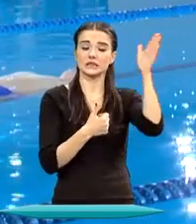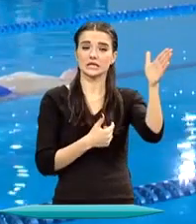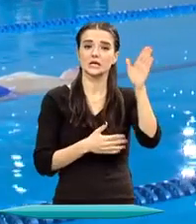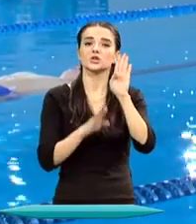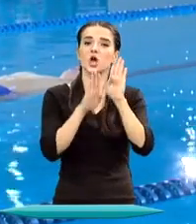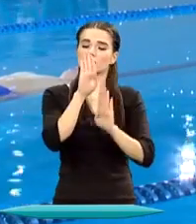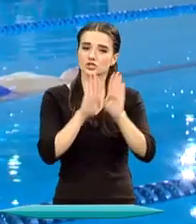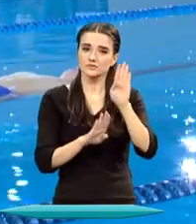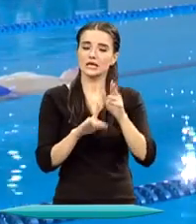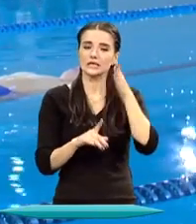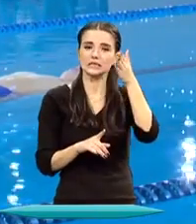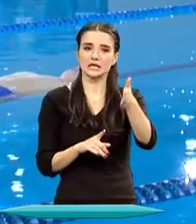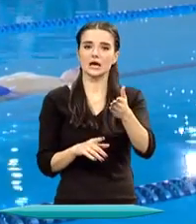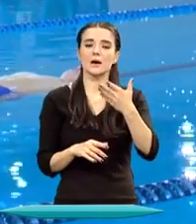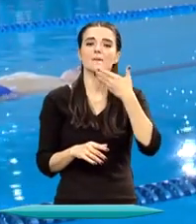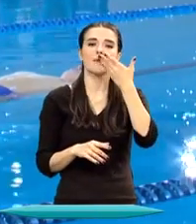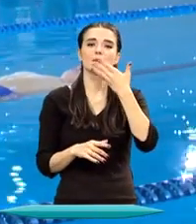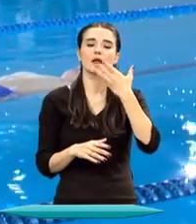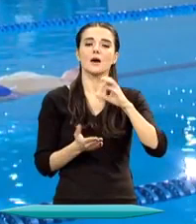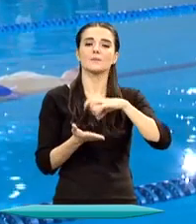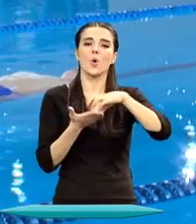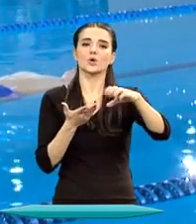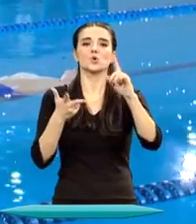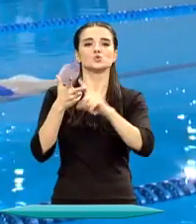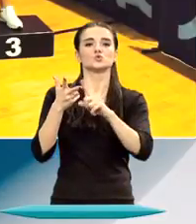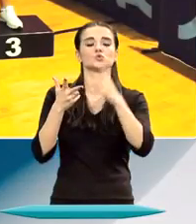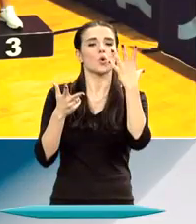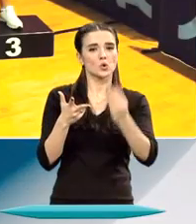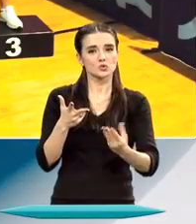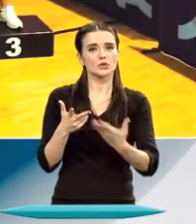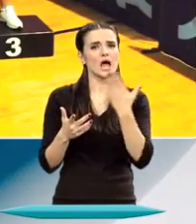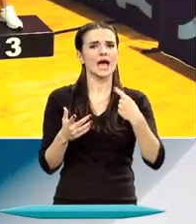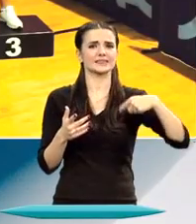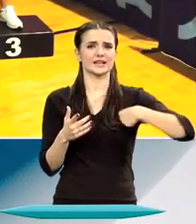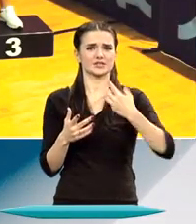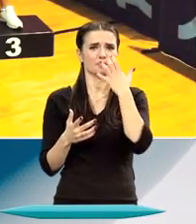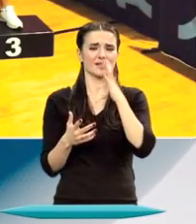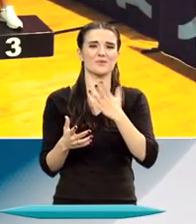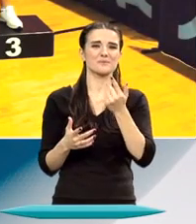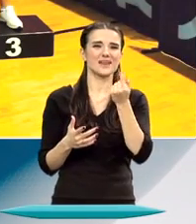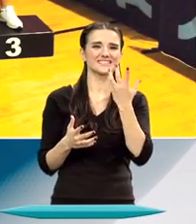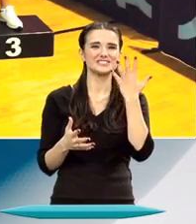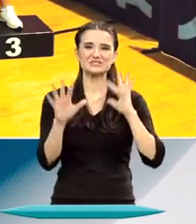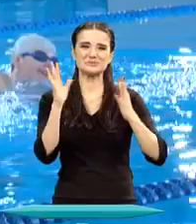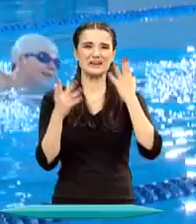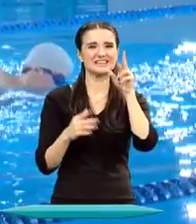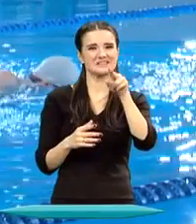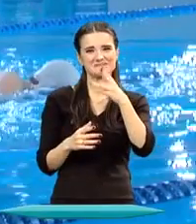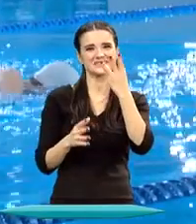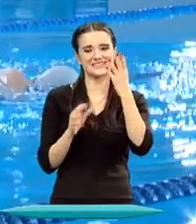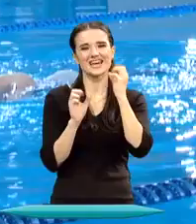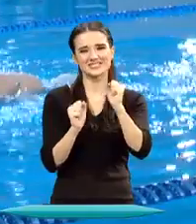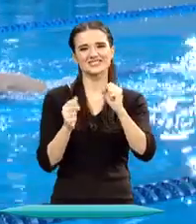Müsabakalara gittik, yarıştı. Marmara bölge üçüncüsü oldu. Daha iyi derece de bekliyorduk ama biraz şımarma oldu.